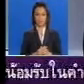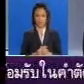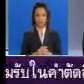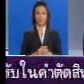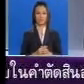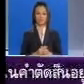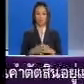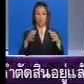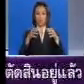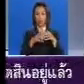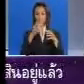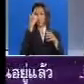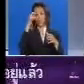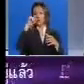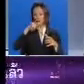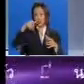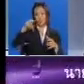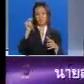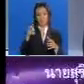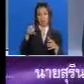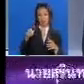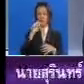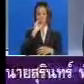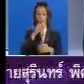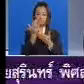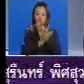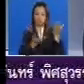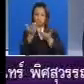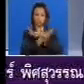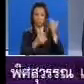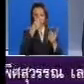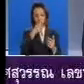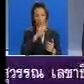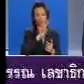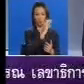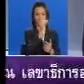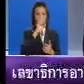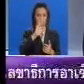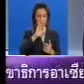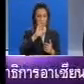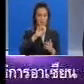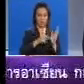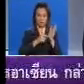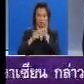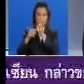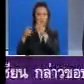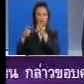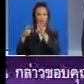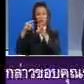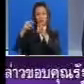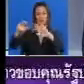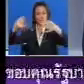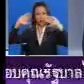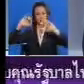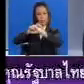ทางพรรคเพื่อไทยก็มีการจัดสัมมนาฝ่าวิกฤตไข้หวัด2009นะคะพร้อมเสนอ6มาตรการเชิงรุกให้รัฐบาลนั้นป้องกันการแพร่ระบาด